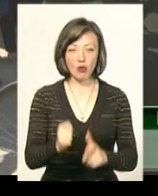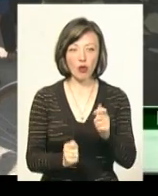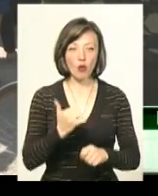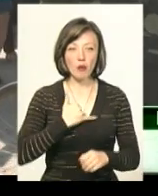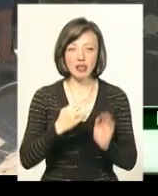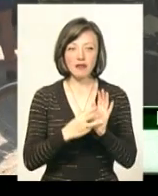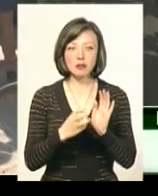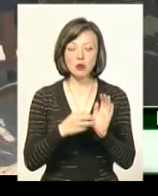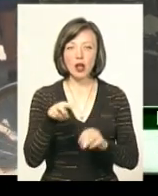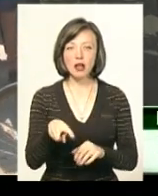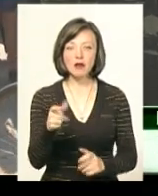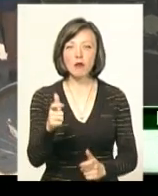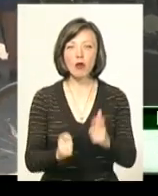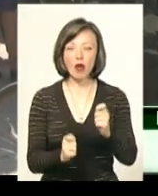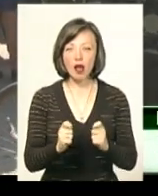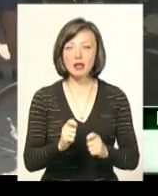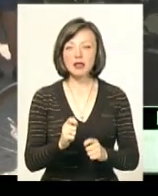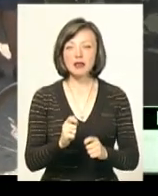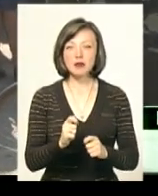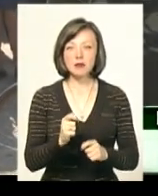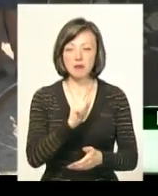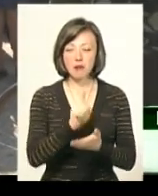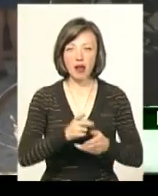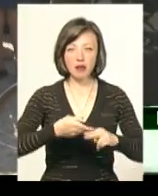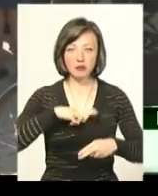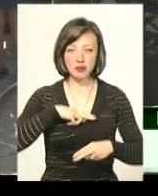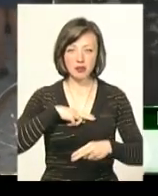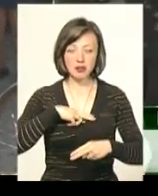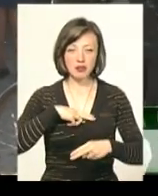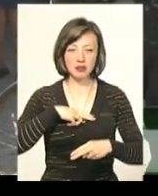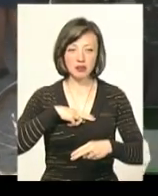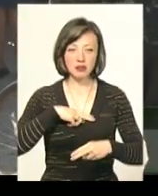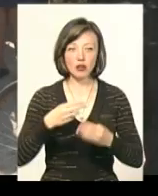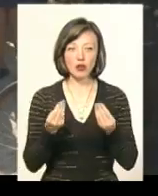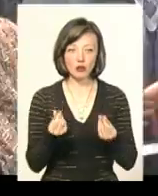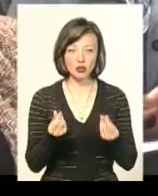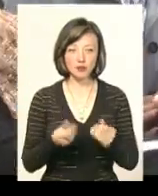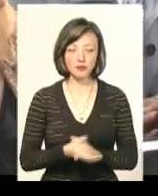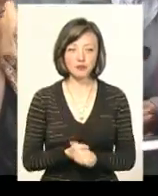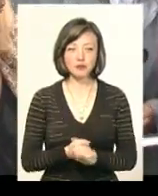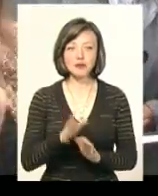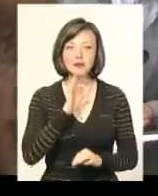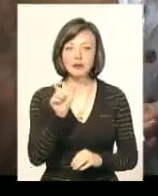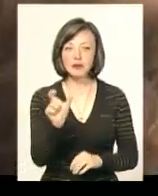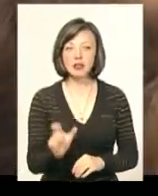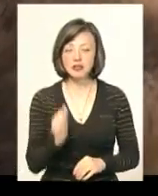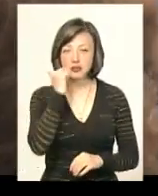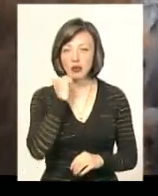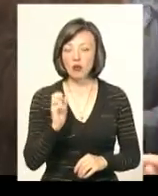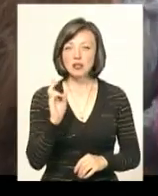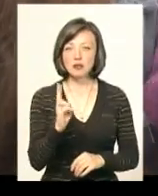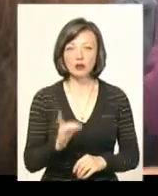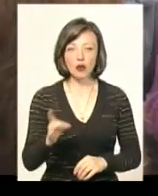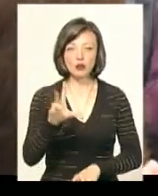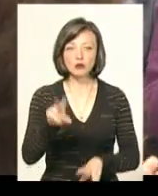800 літрів молока. За 800 літрів молока мають віддати мені гроші. Пані Люба з Острополя Старокостянтинівського